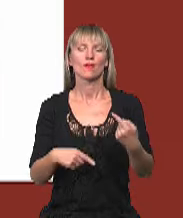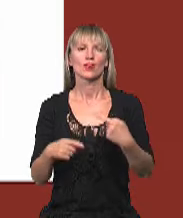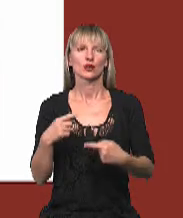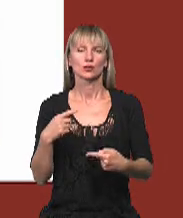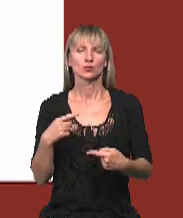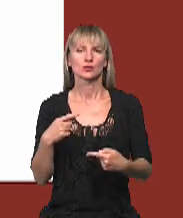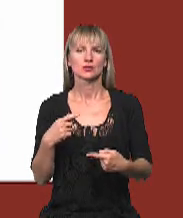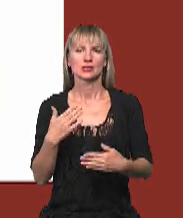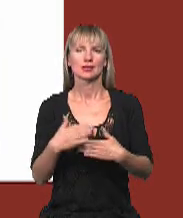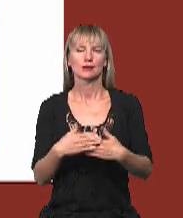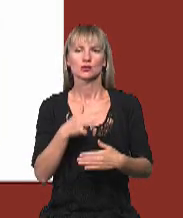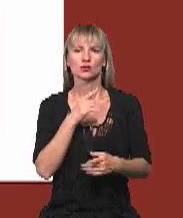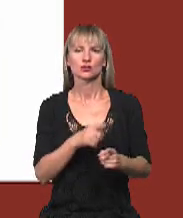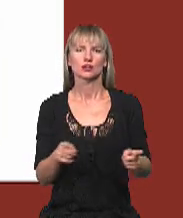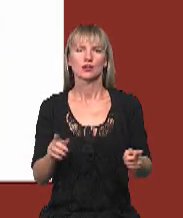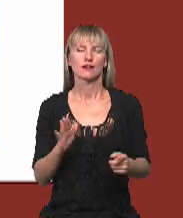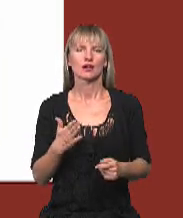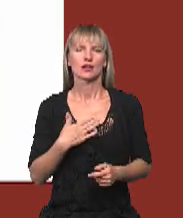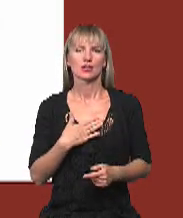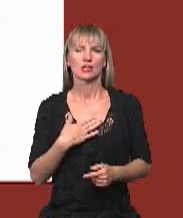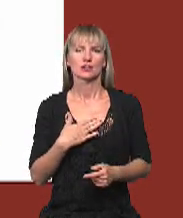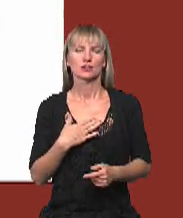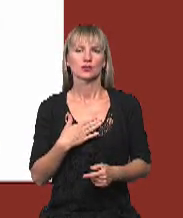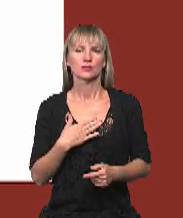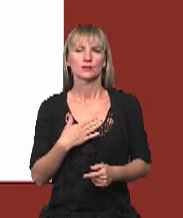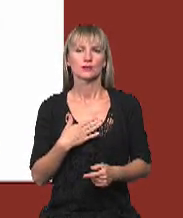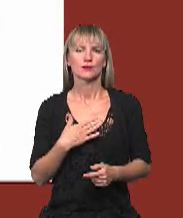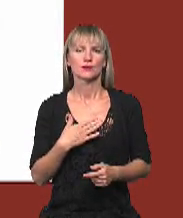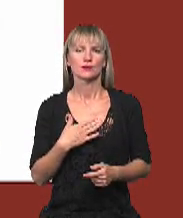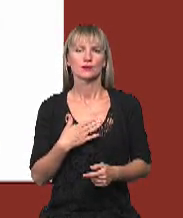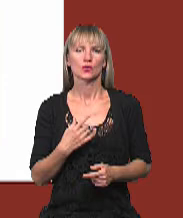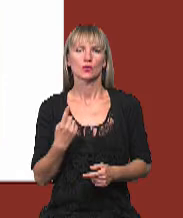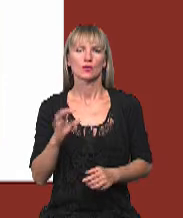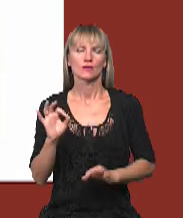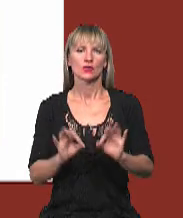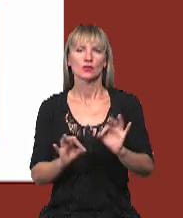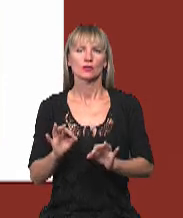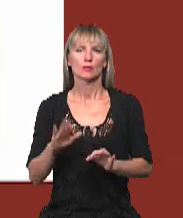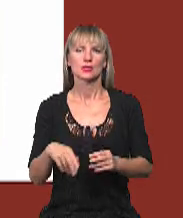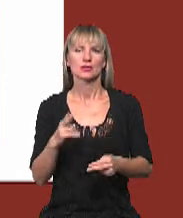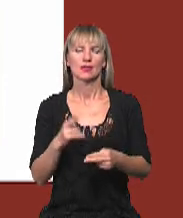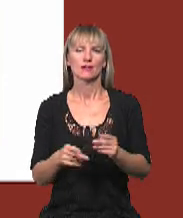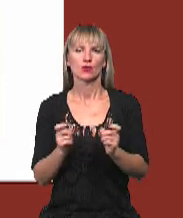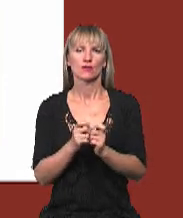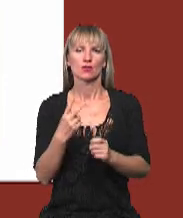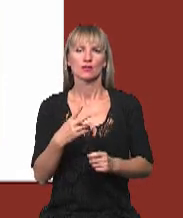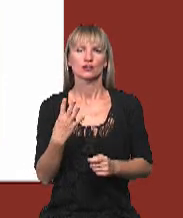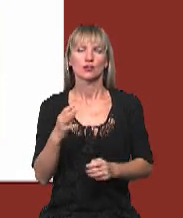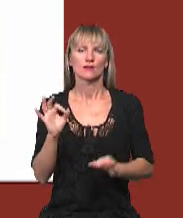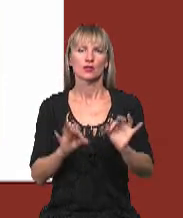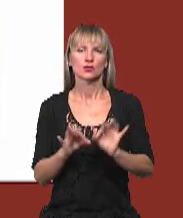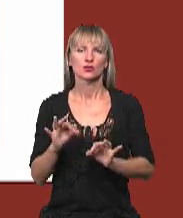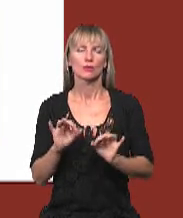повернутися найближчим часом в нашій якраз другій цій зоні, 1%, після завершення конфлікту